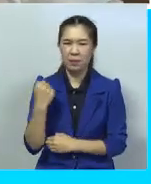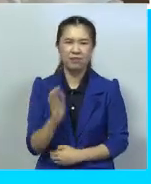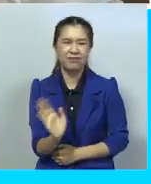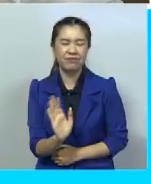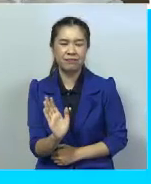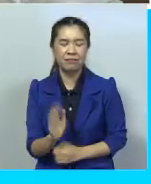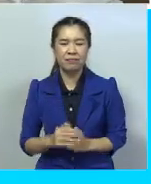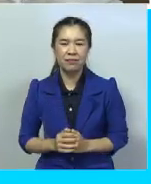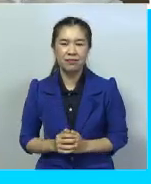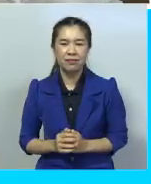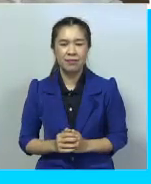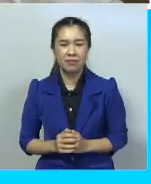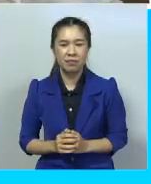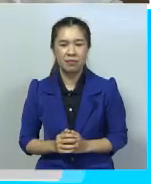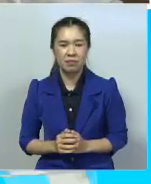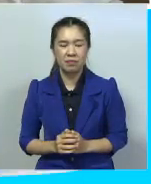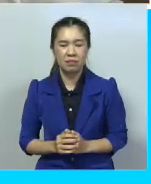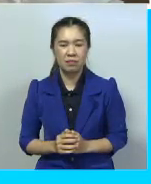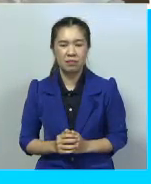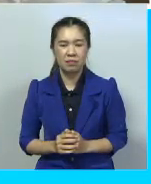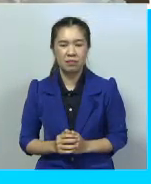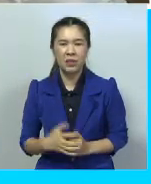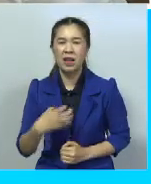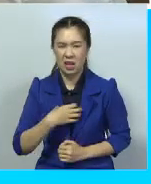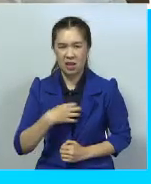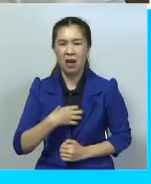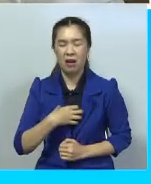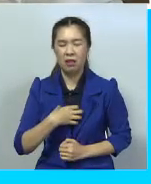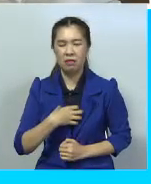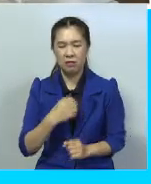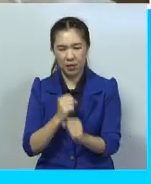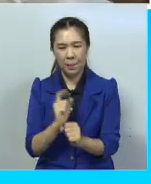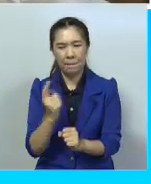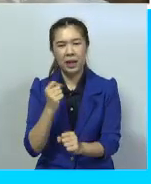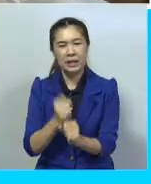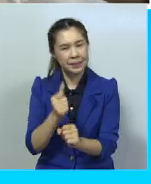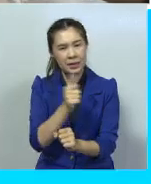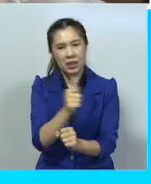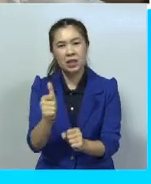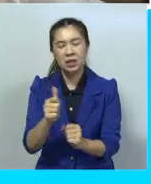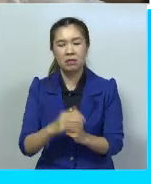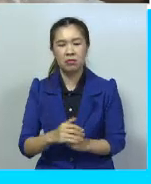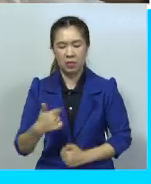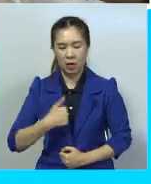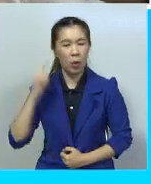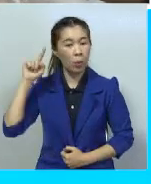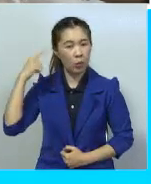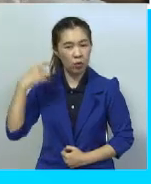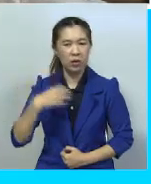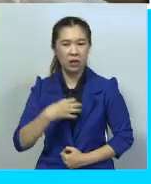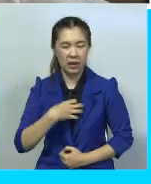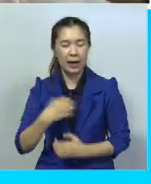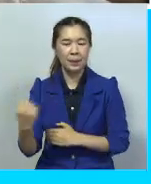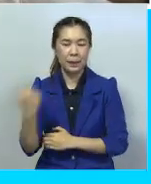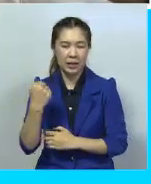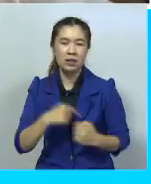ค่ะก็คือถ้าเป็นไปได้ก็อยากแก้แบบอยากทำให้ดีค่ะเราเป็นผู้หญิงเราก็อยากได้ความมั่นใ